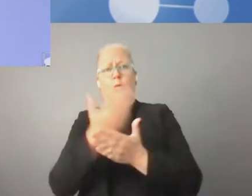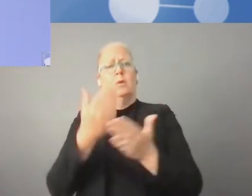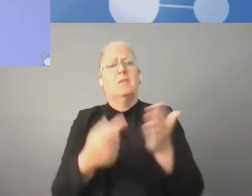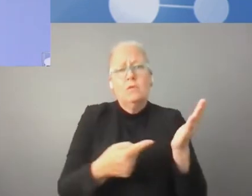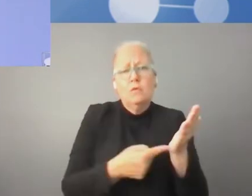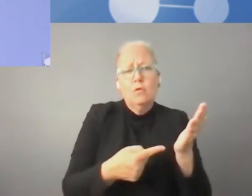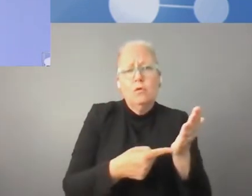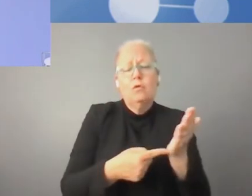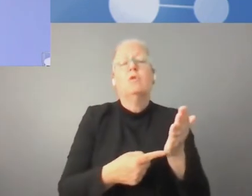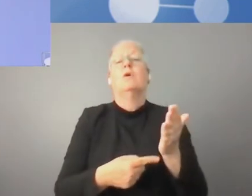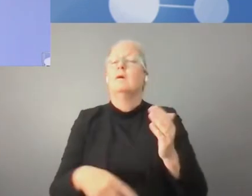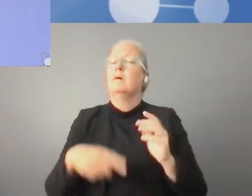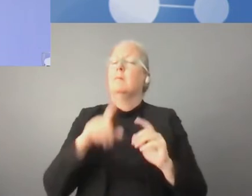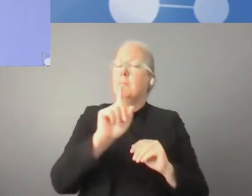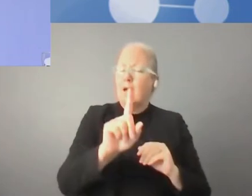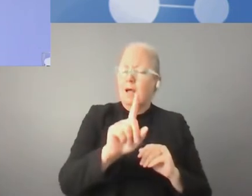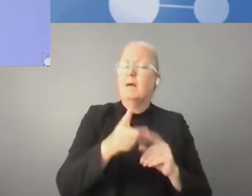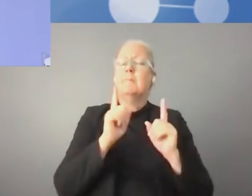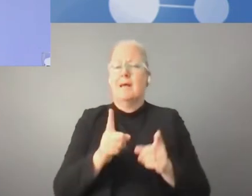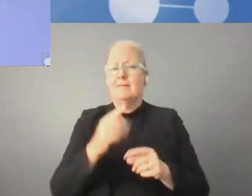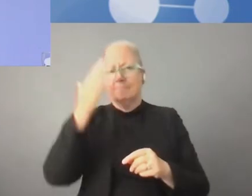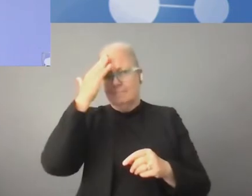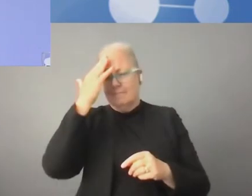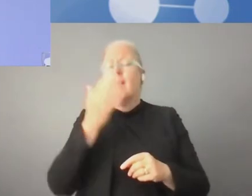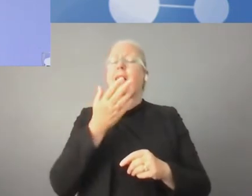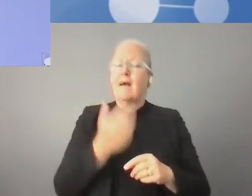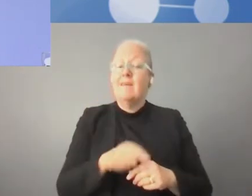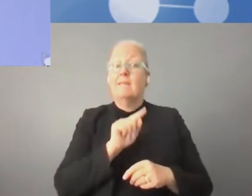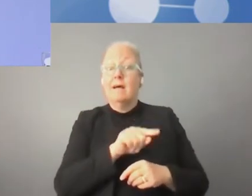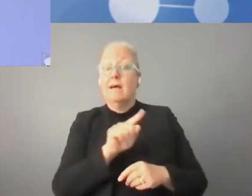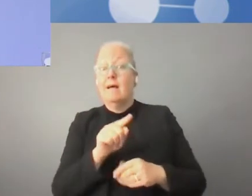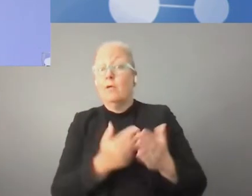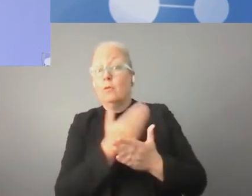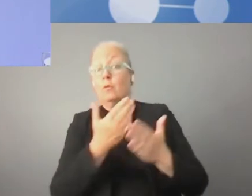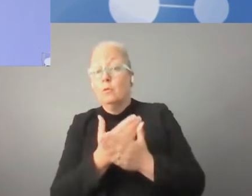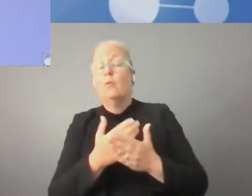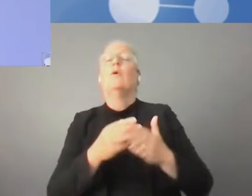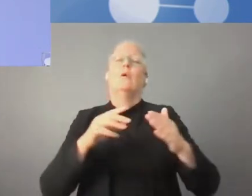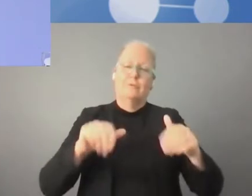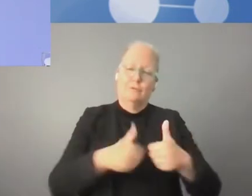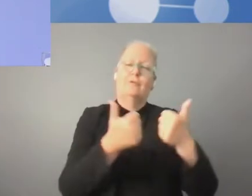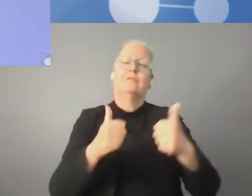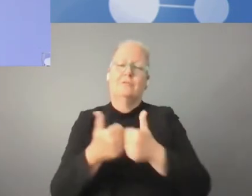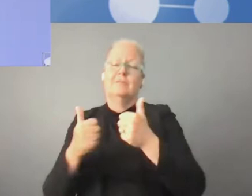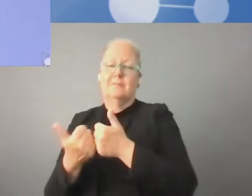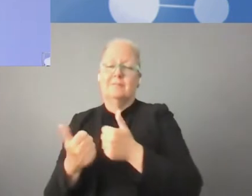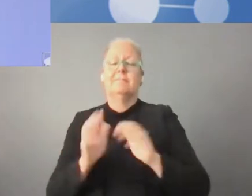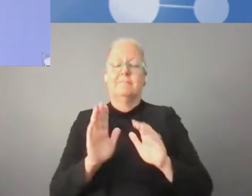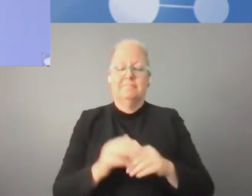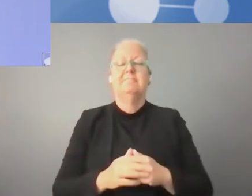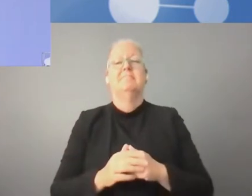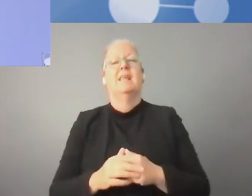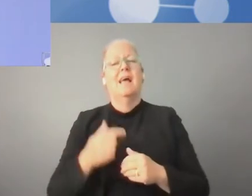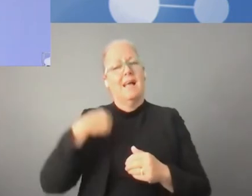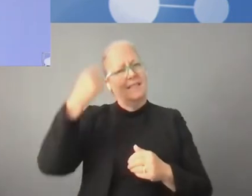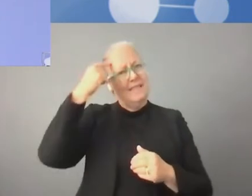副秘书长说的一些非常重要的事情，尤其是在机遇和挑战在我